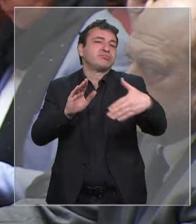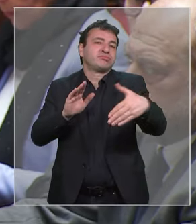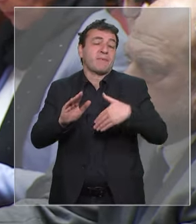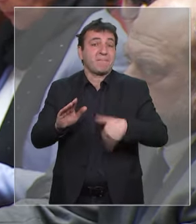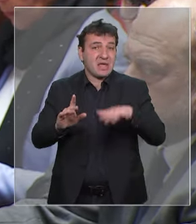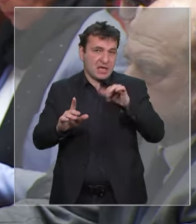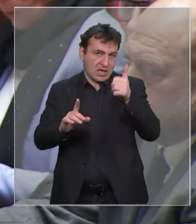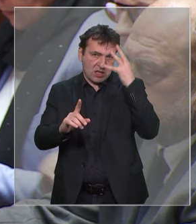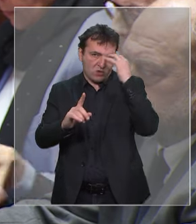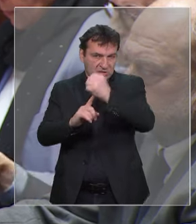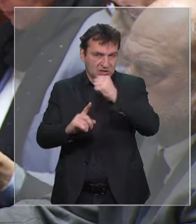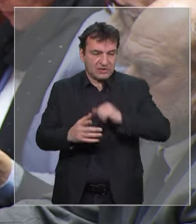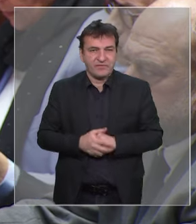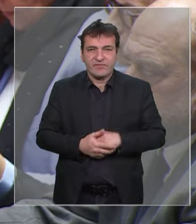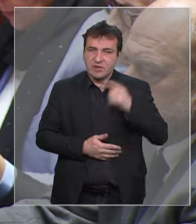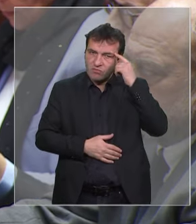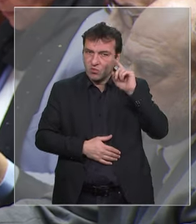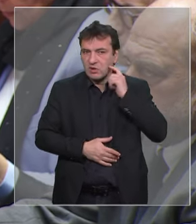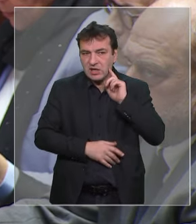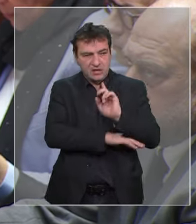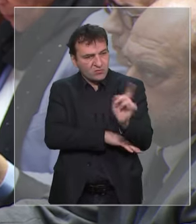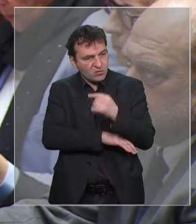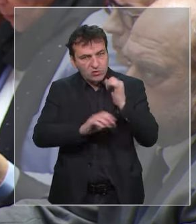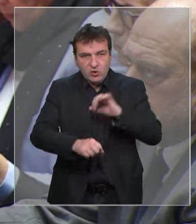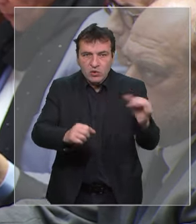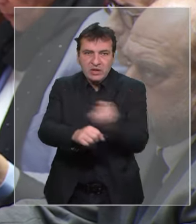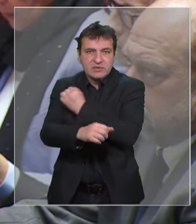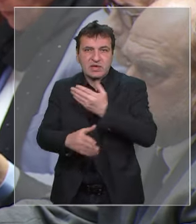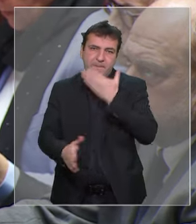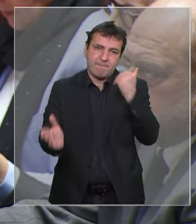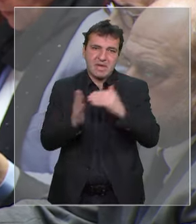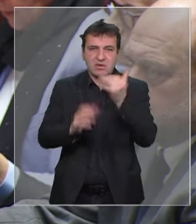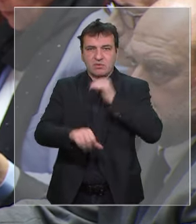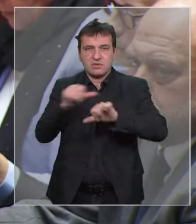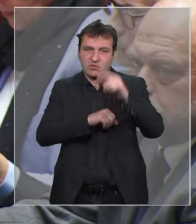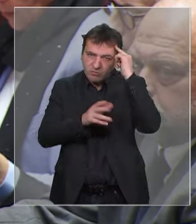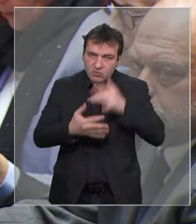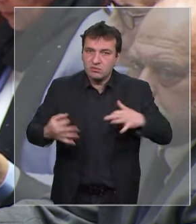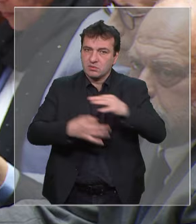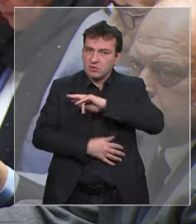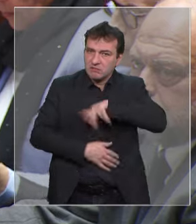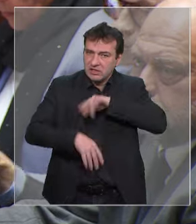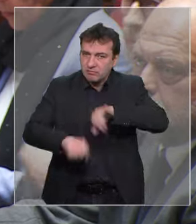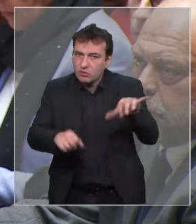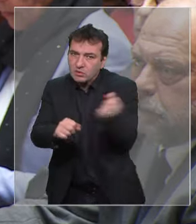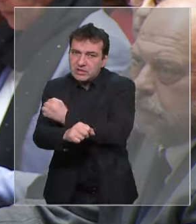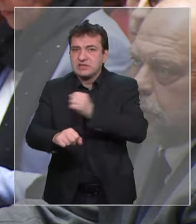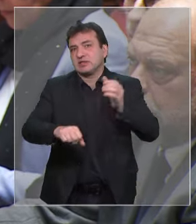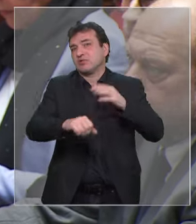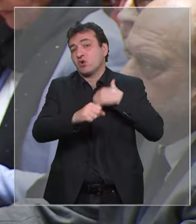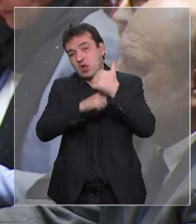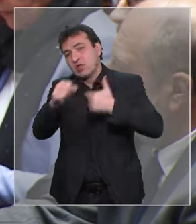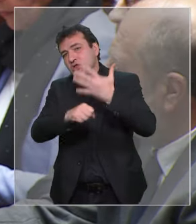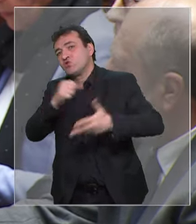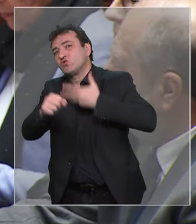objectif, celui de permettre à tous nos élèves de réussir. C'est la meilleure condition pour que notre pays puisse réussir dans les années à venir. Je vous remercie.